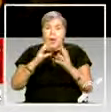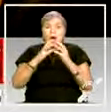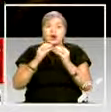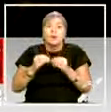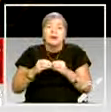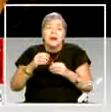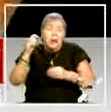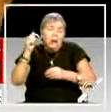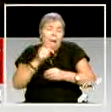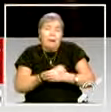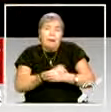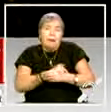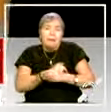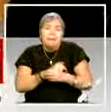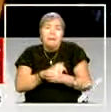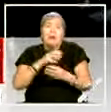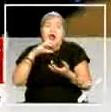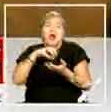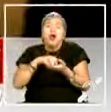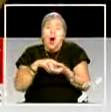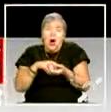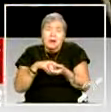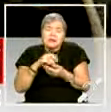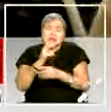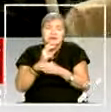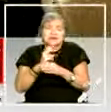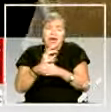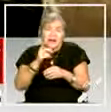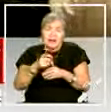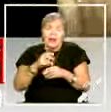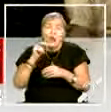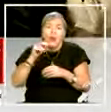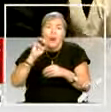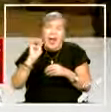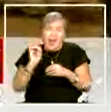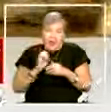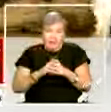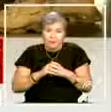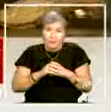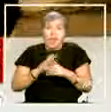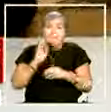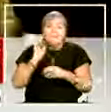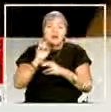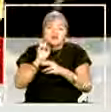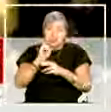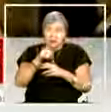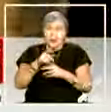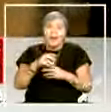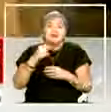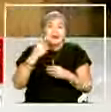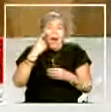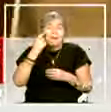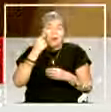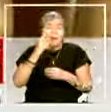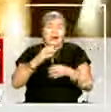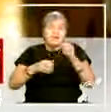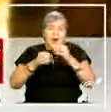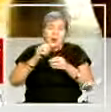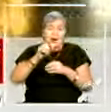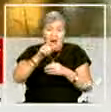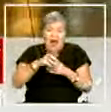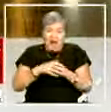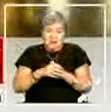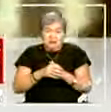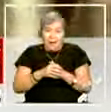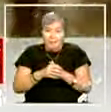pe ultimul loc în rândul țărilor Uniunii Europene participante la această evaluare, iar